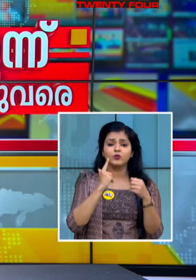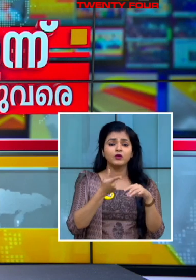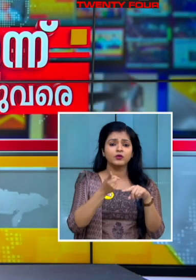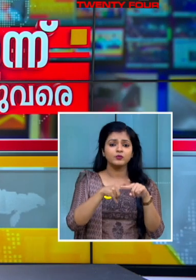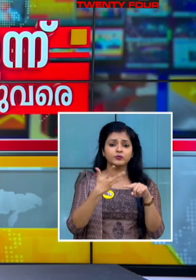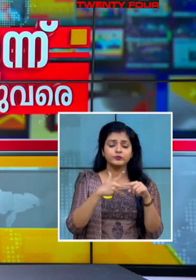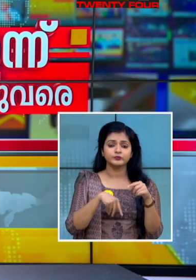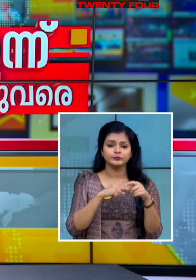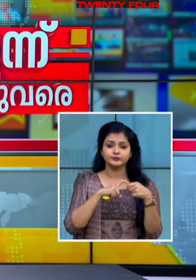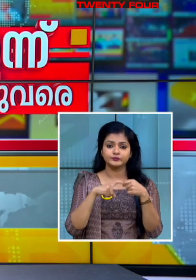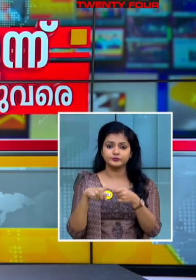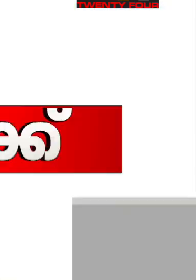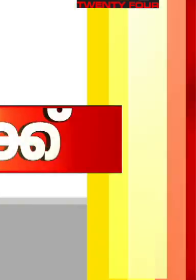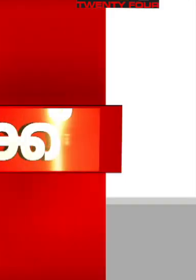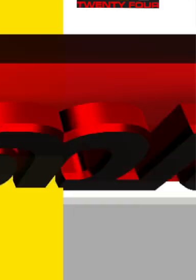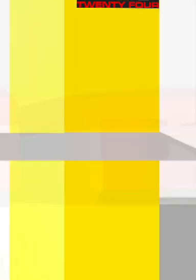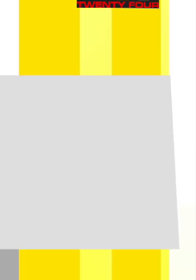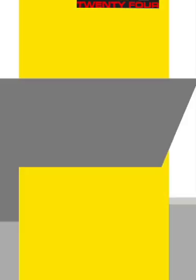നടന്നത്?